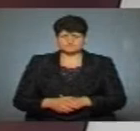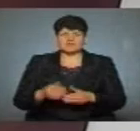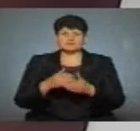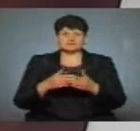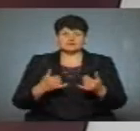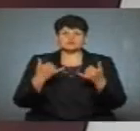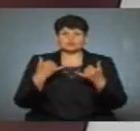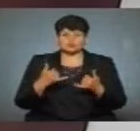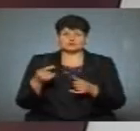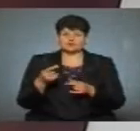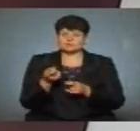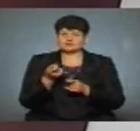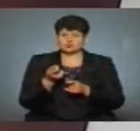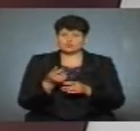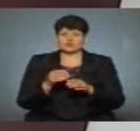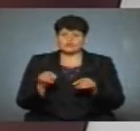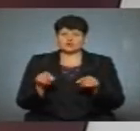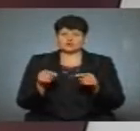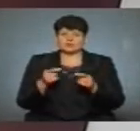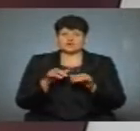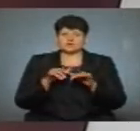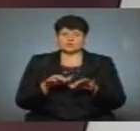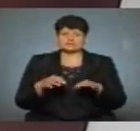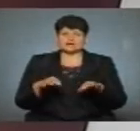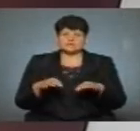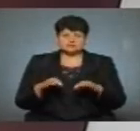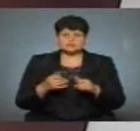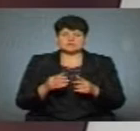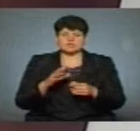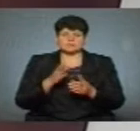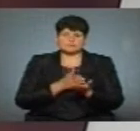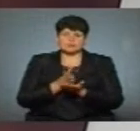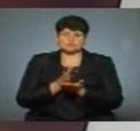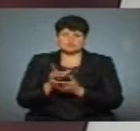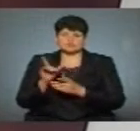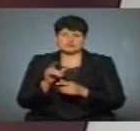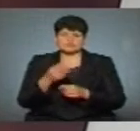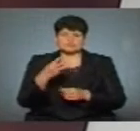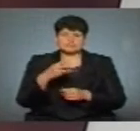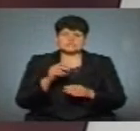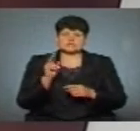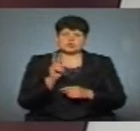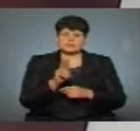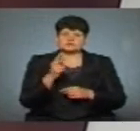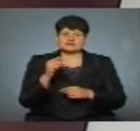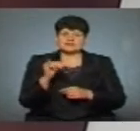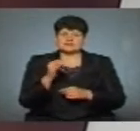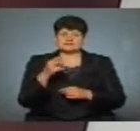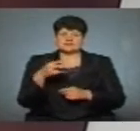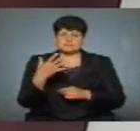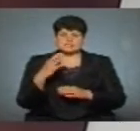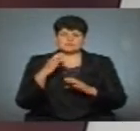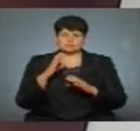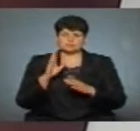Відсьогодні у Тернополі частково поновили рух громадського транспорту. На маршрути виїхали 30 тролейбусів і 25 автобусів. Вони